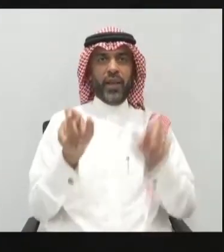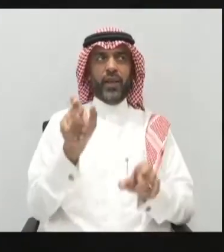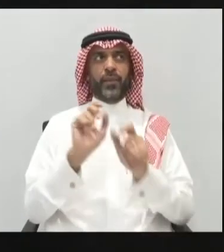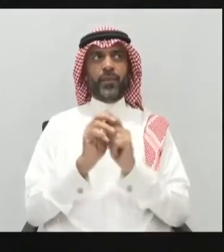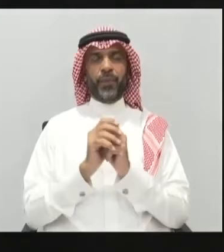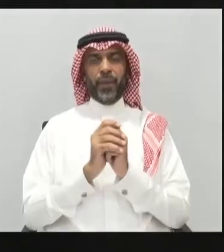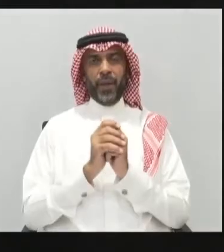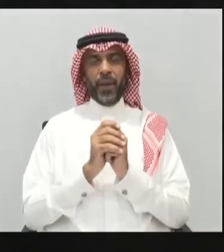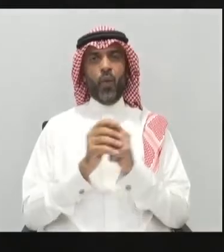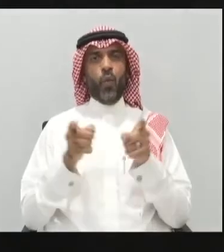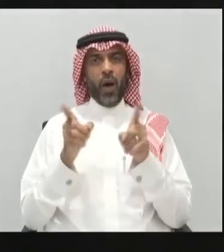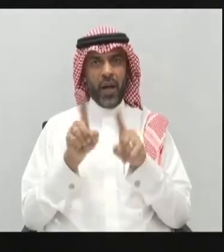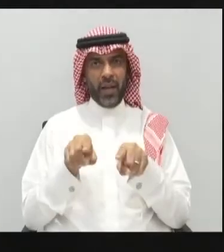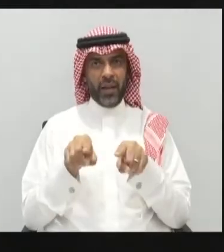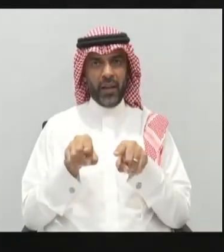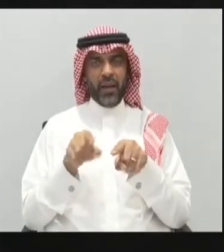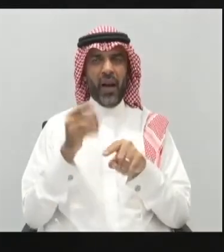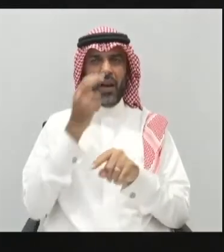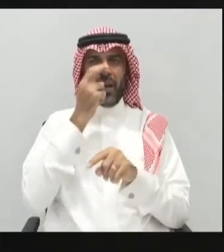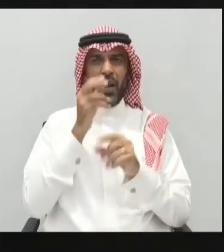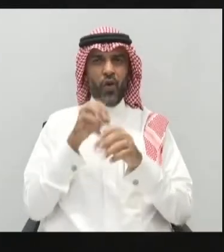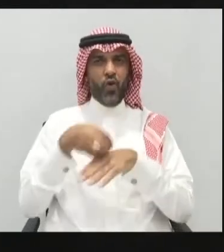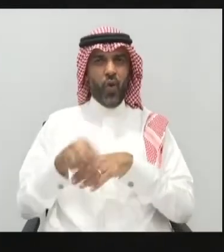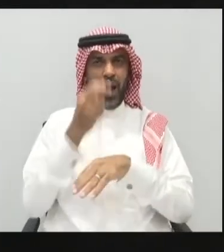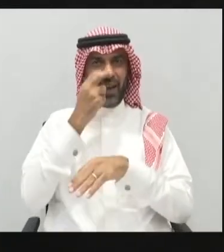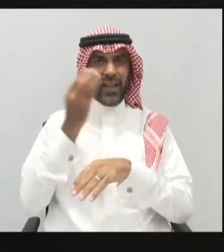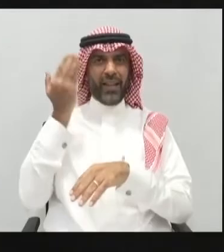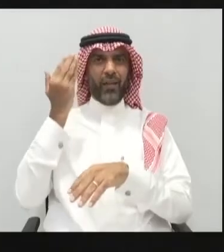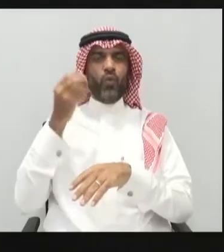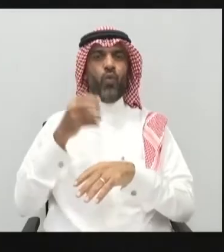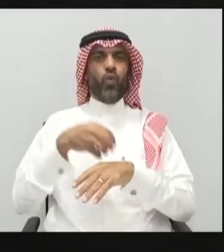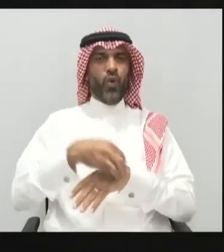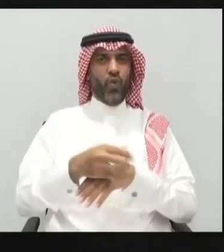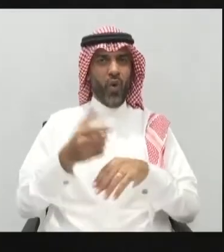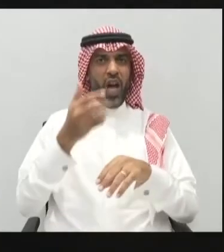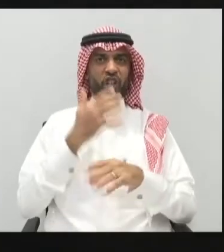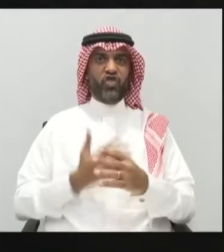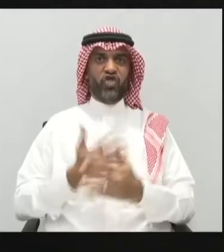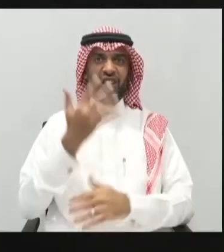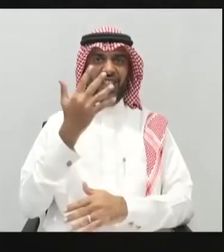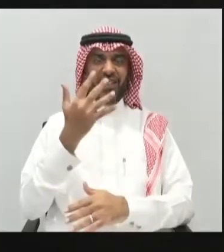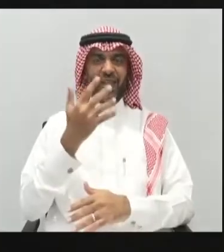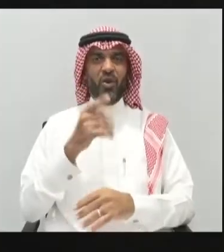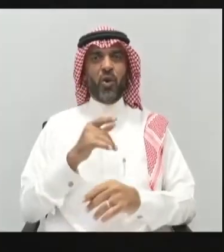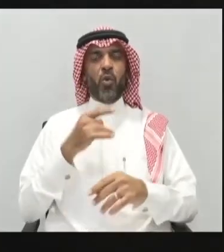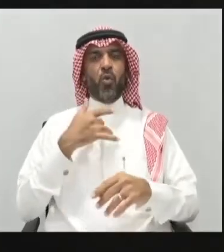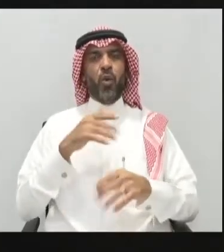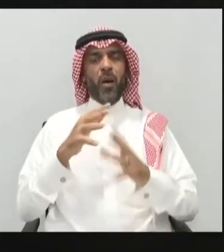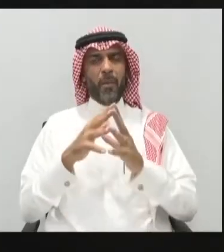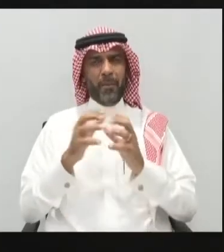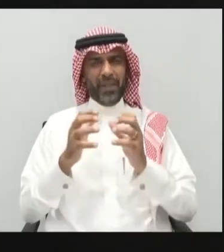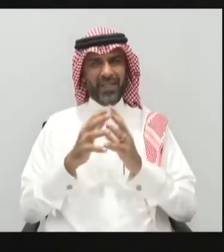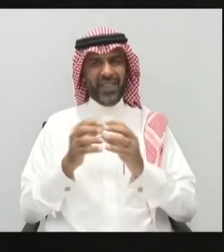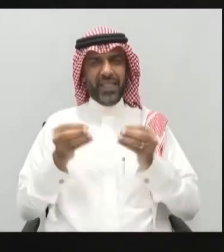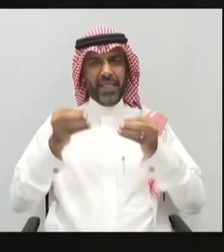وايضا تكلمنا عن الحجاج القديم والحجاج الجديد وتكلمنا بشكل مبسط